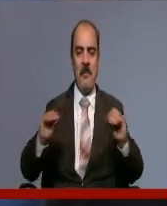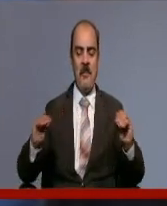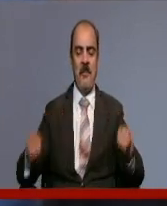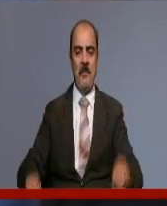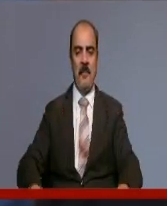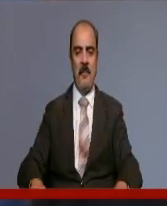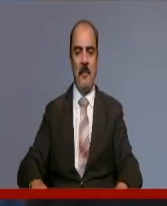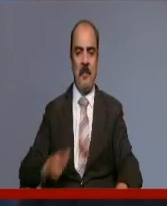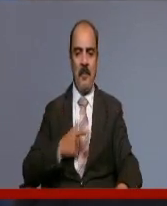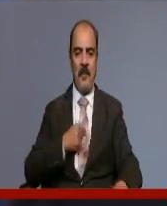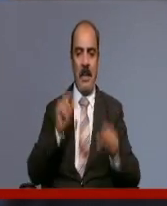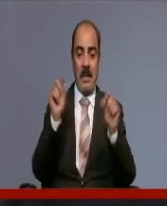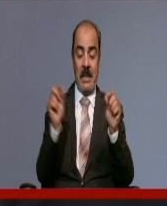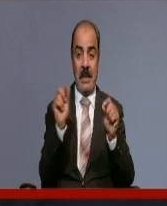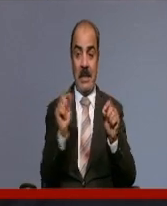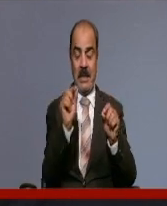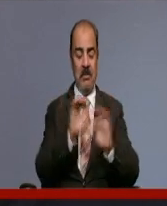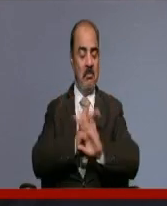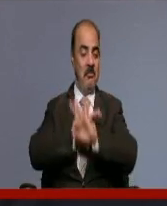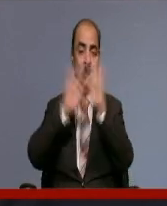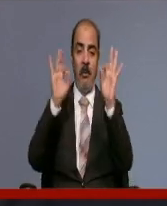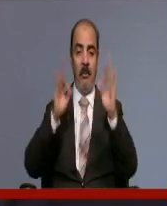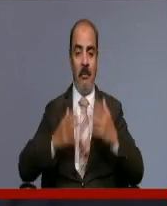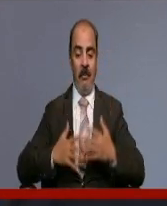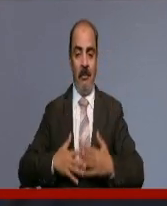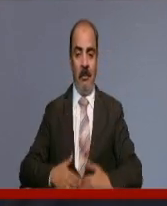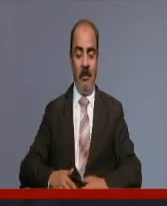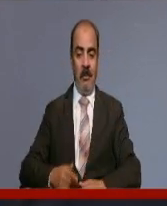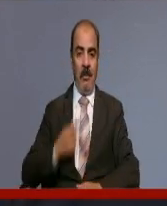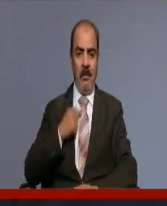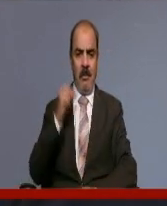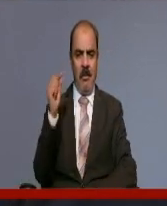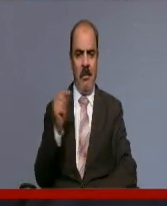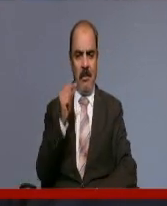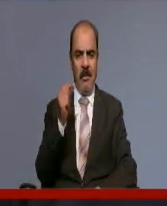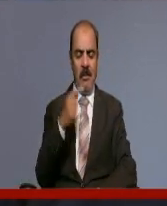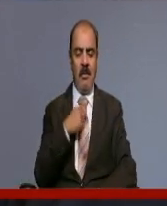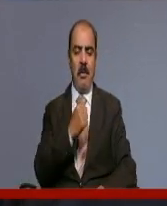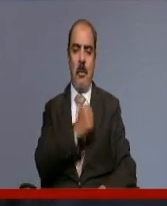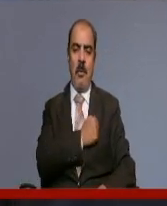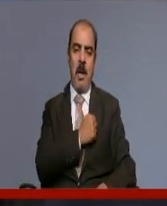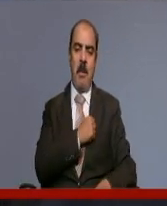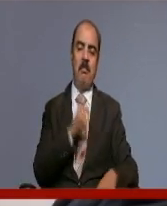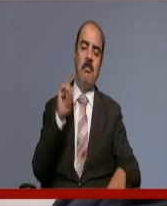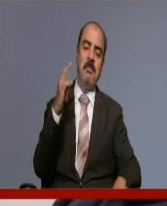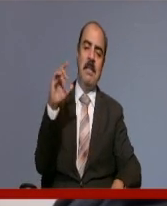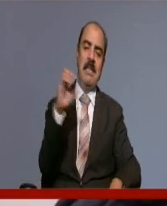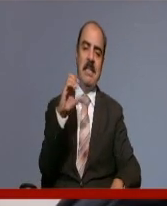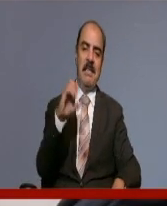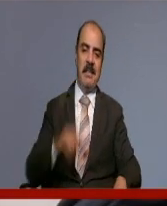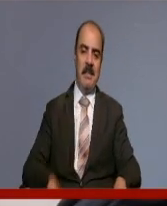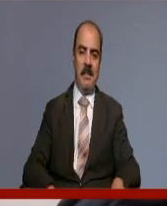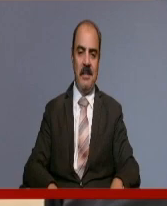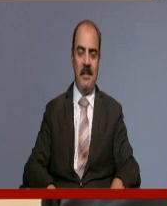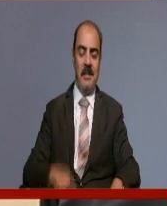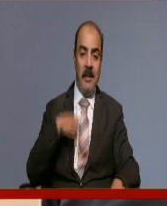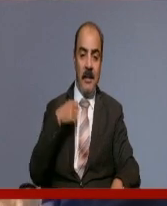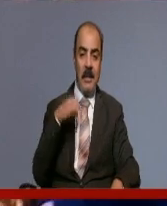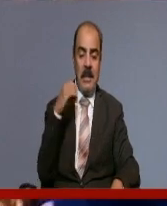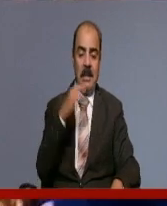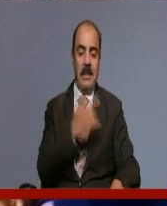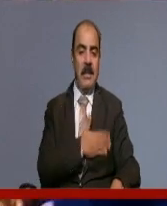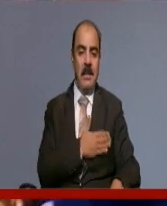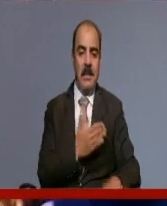وغير اسمي كمان كتبت كملتها وكتبت قلت بحبك يا سيسي بحب الراس ليه